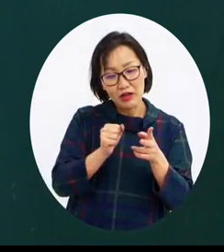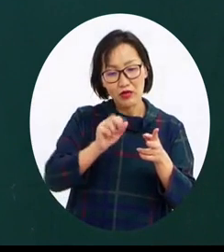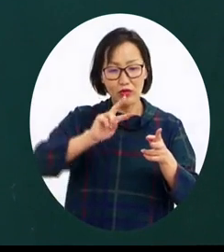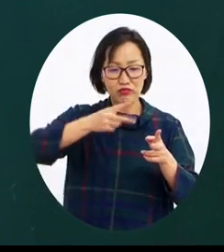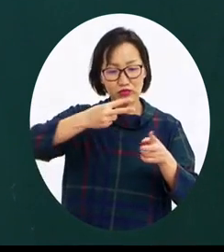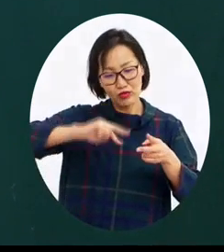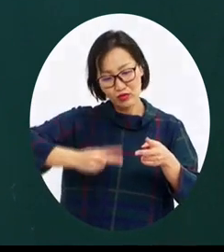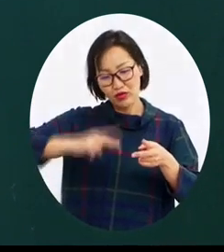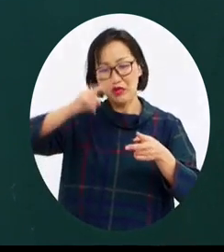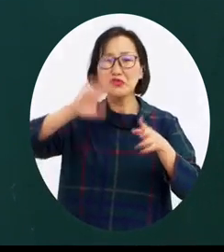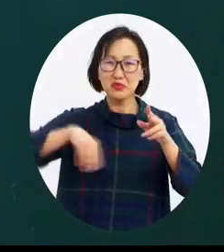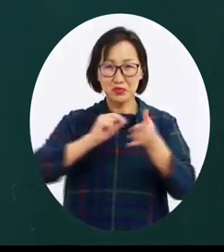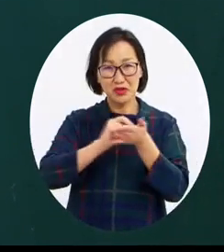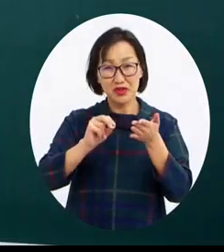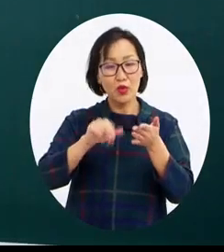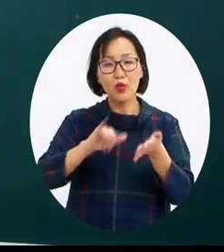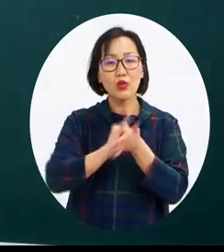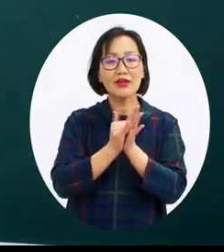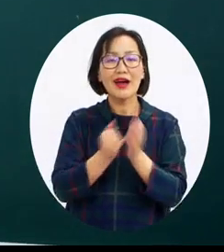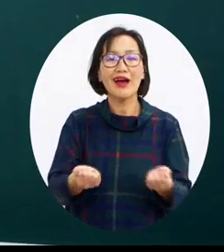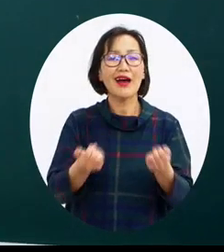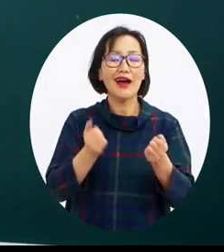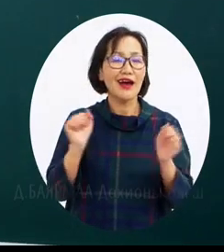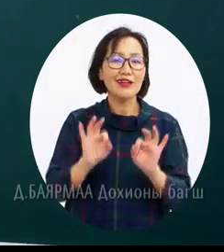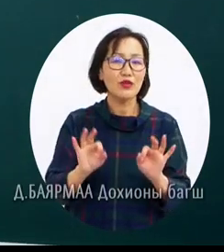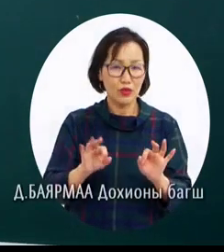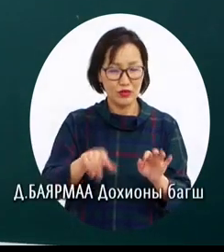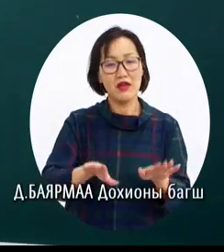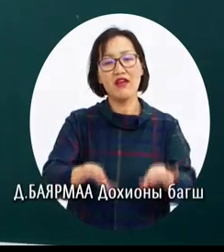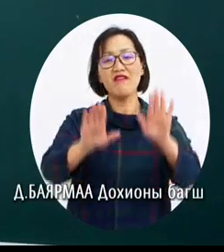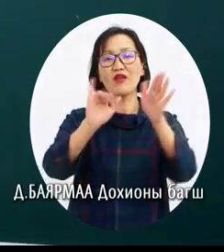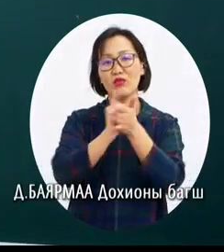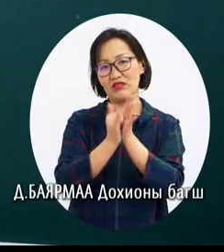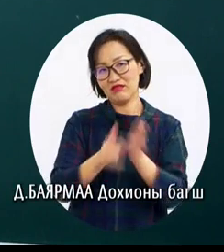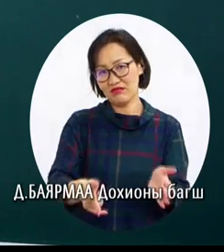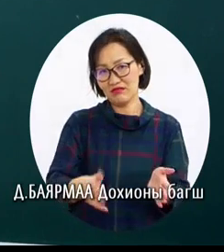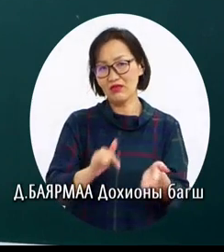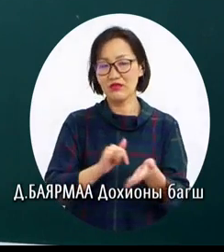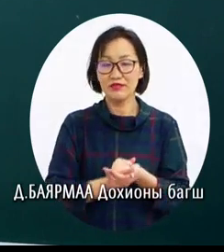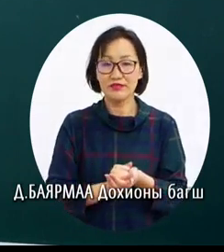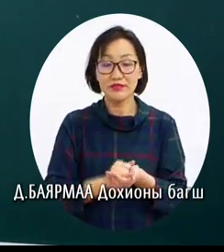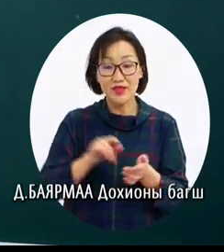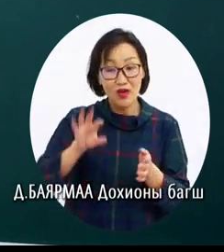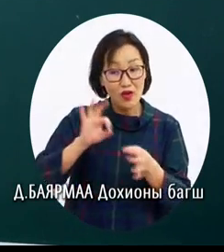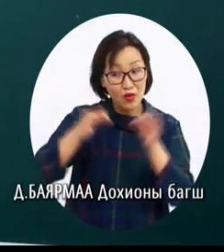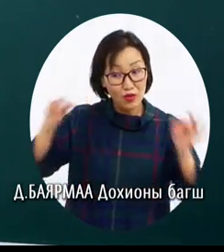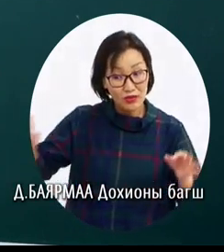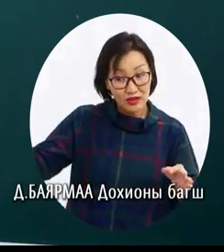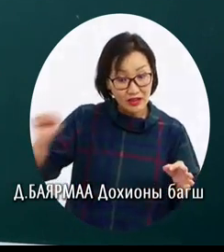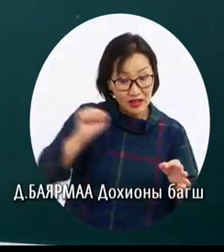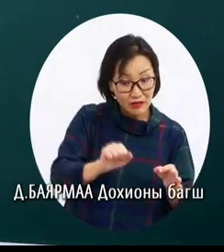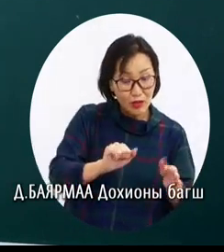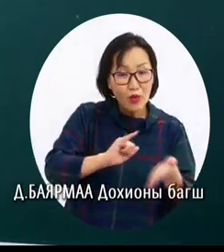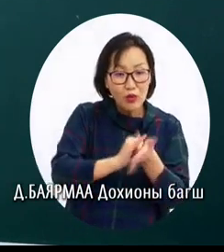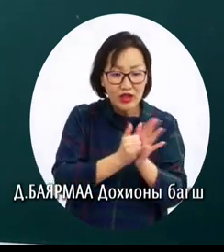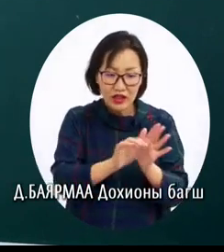утгаа бол яах нь алдахгүй байх нэ. За ингээд хамгийн чухал нь хэлц утгатай үгийг өгүүлбэрт оруулж утгаар нь ойлгох нь